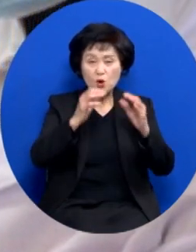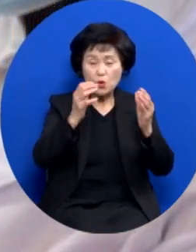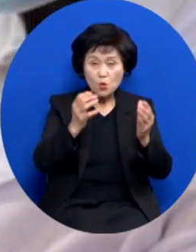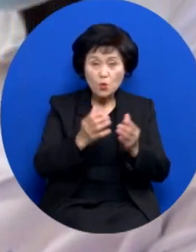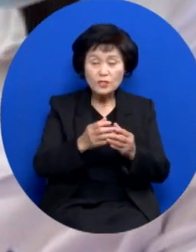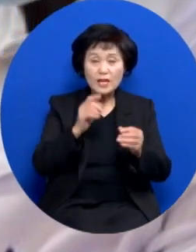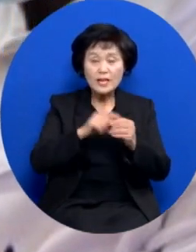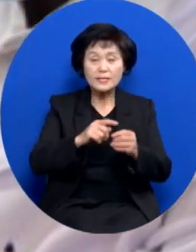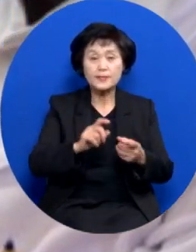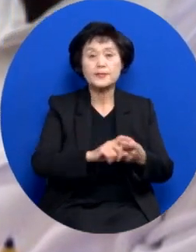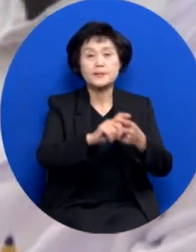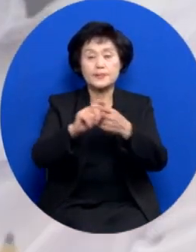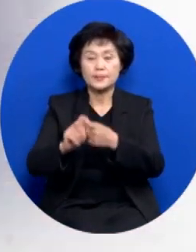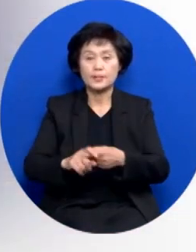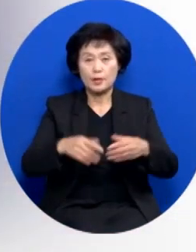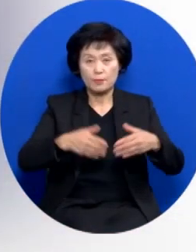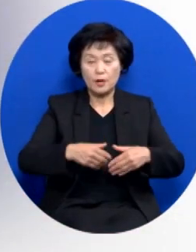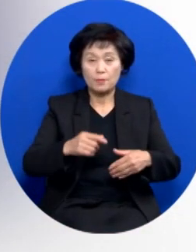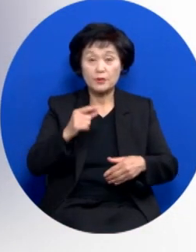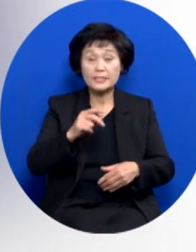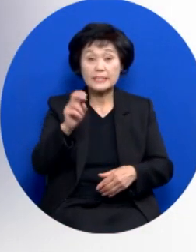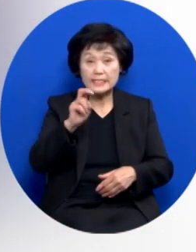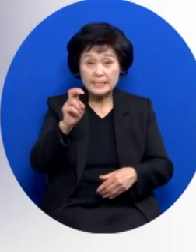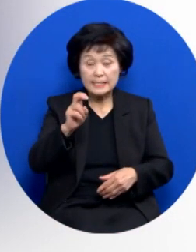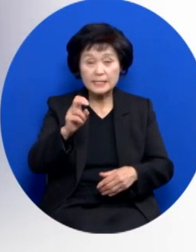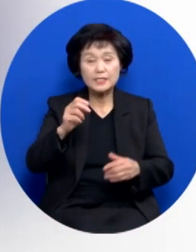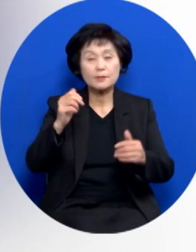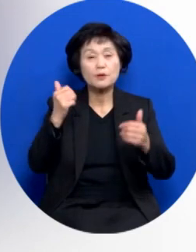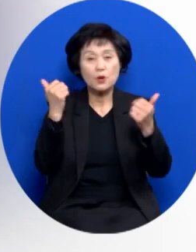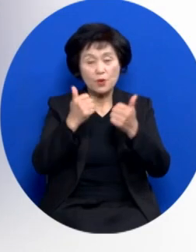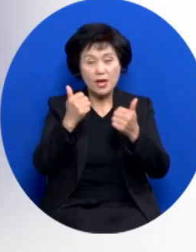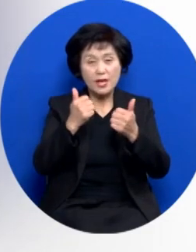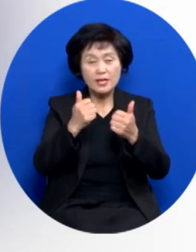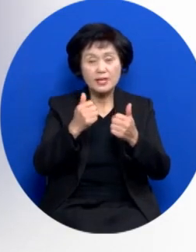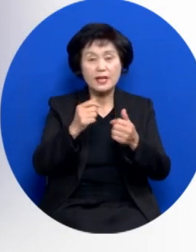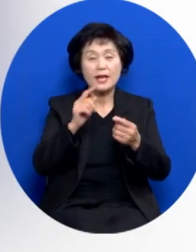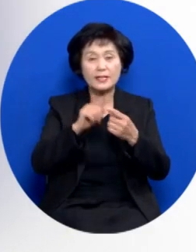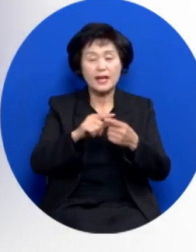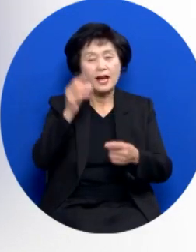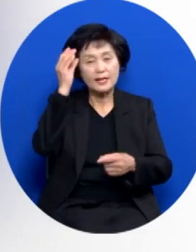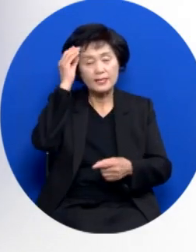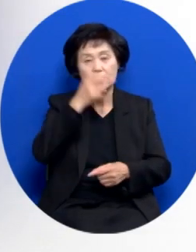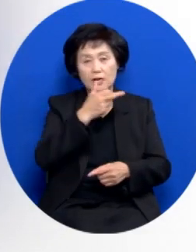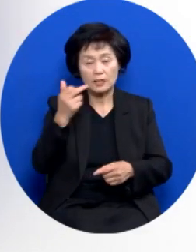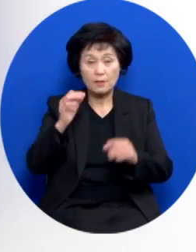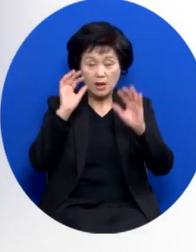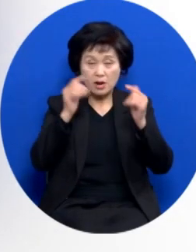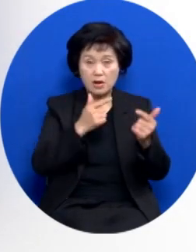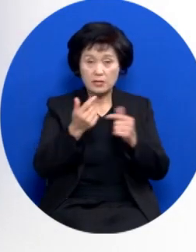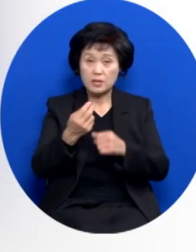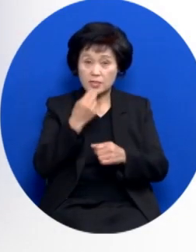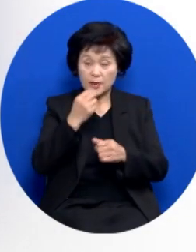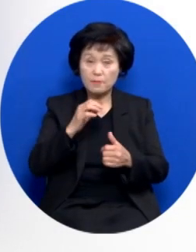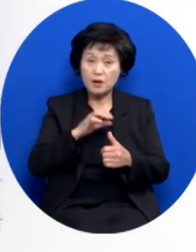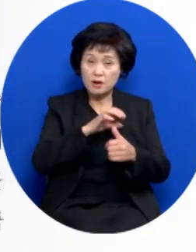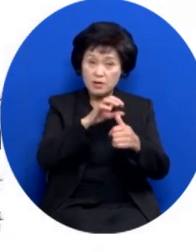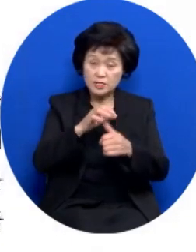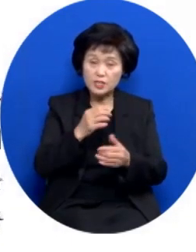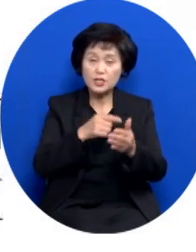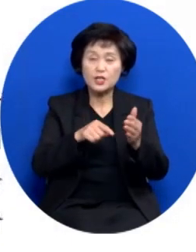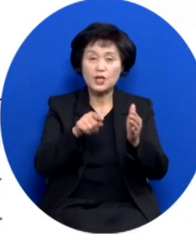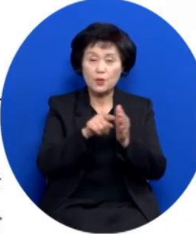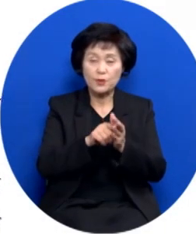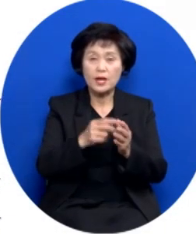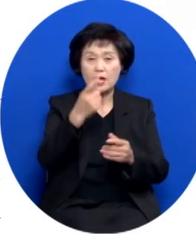연대가 절실한 시점에서 열리는 G20 정상회의에 거는 기대가 크다며 아이들의 생명을 지키고 지속가능한 변화를 만들어갈 수 있도록